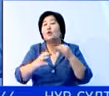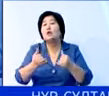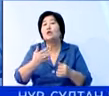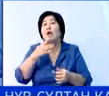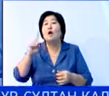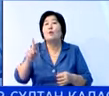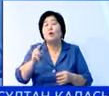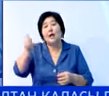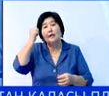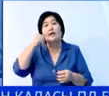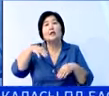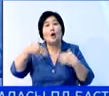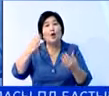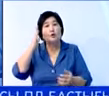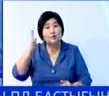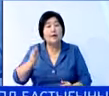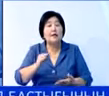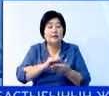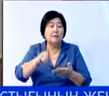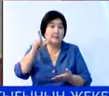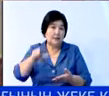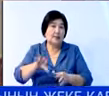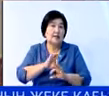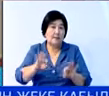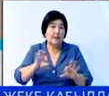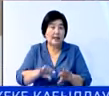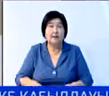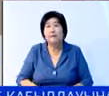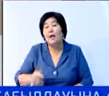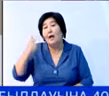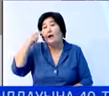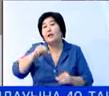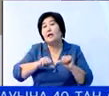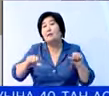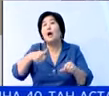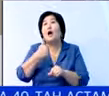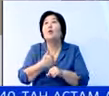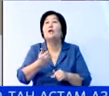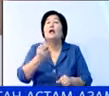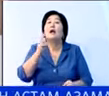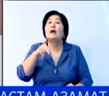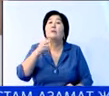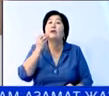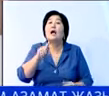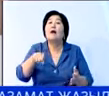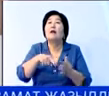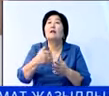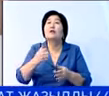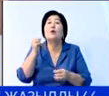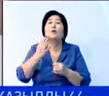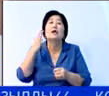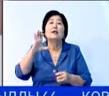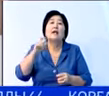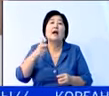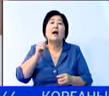тізіміне ұсынылмақ. Тақырыпты тілшіміз сабақтайды. Ғылыми кеңесте әуелі Қыпшақ даласының Гаван атанған ортағасырлық